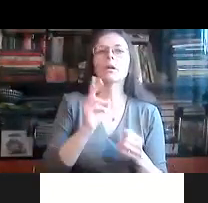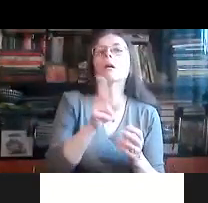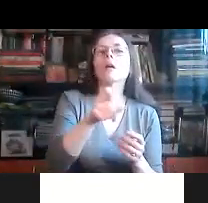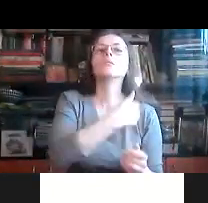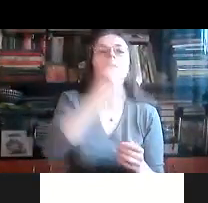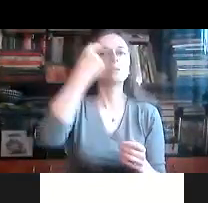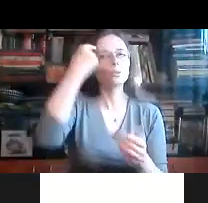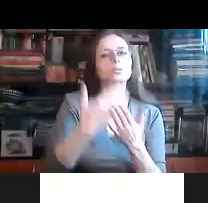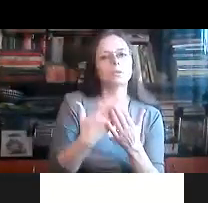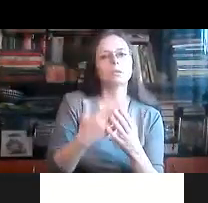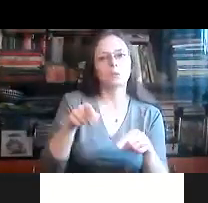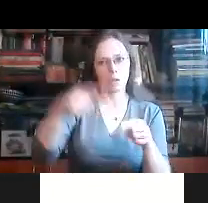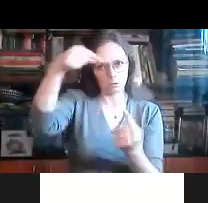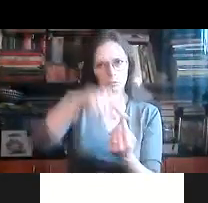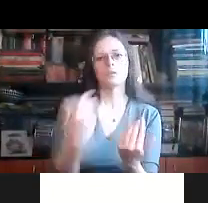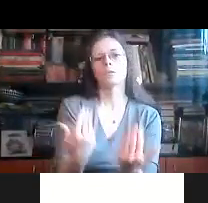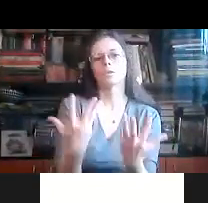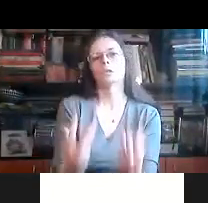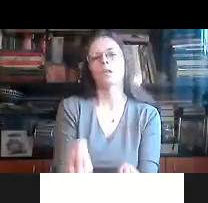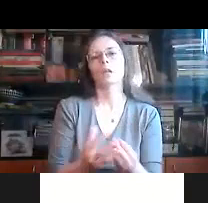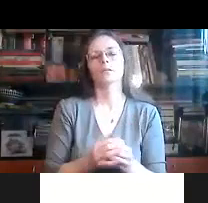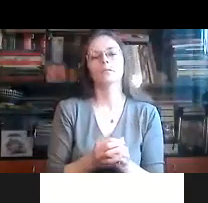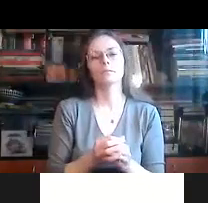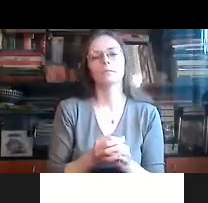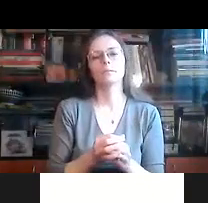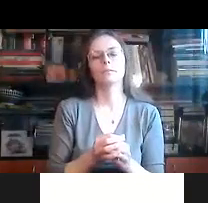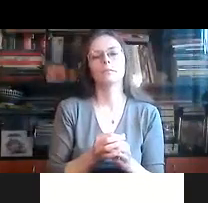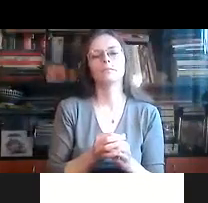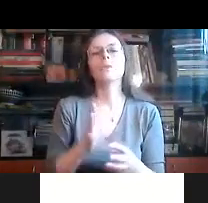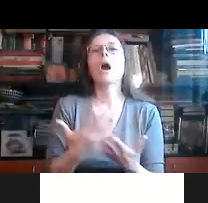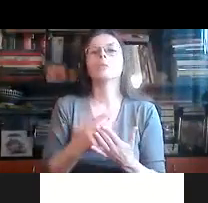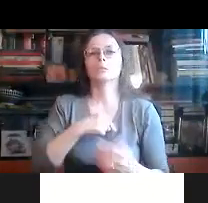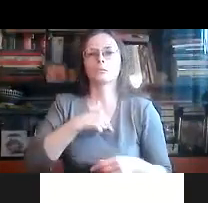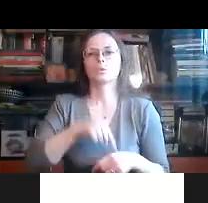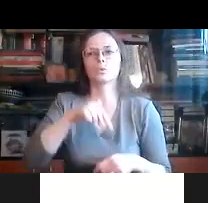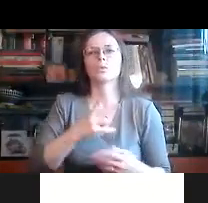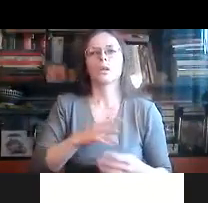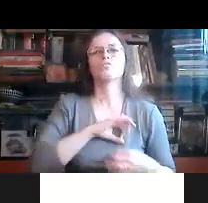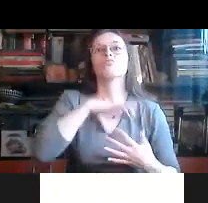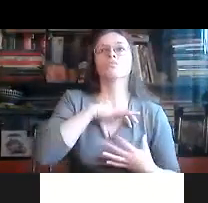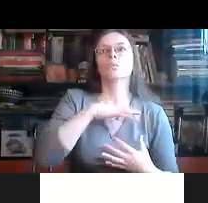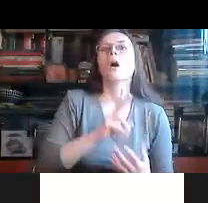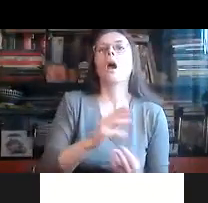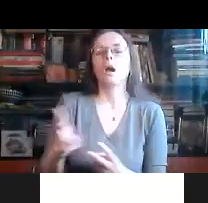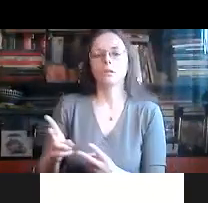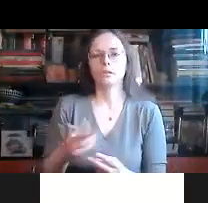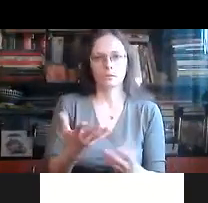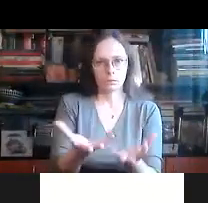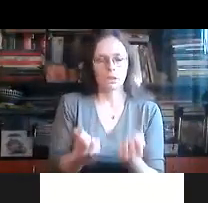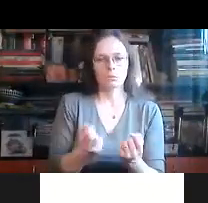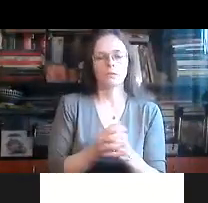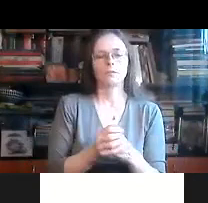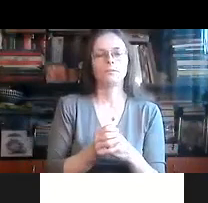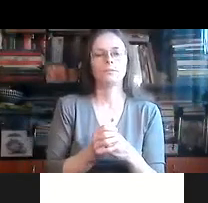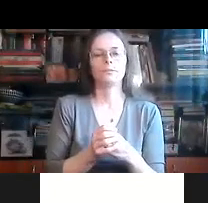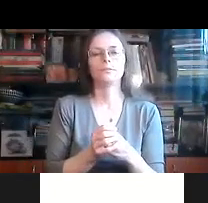свои ощущения. Угу. Ощущение чего? Ощущение, хочется вот легкого, простого,